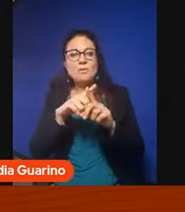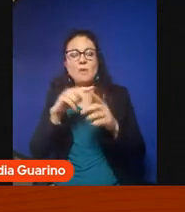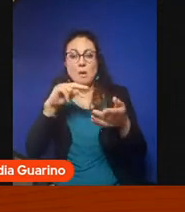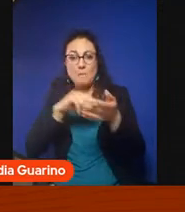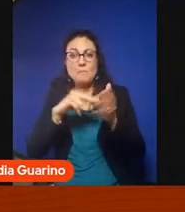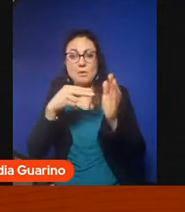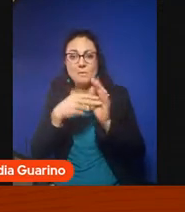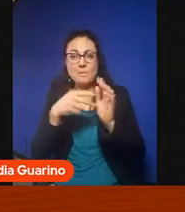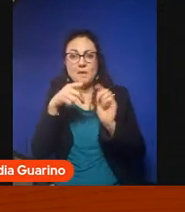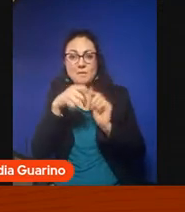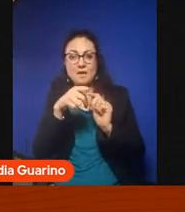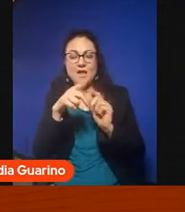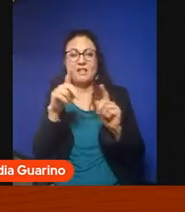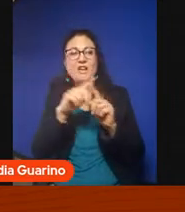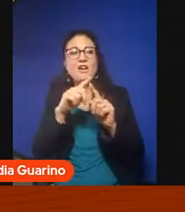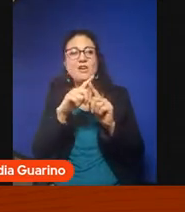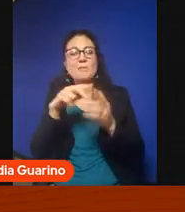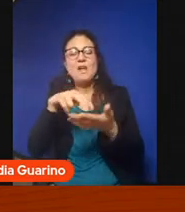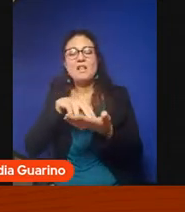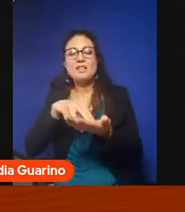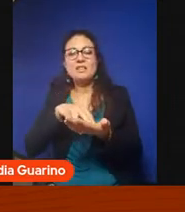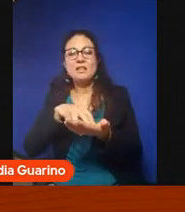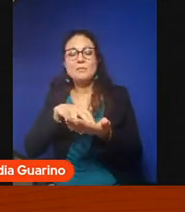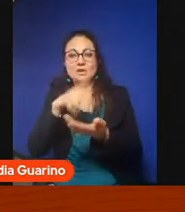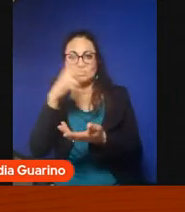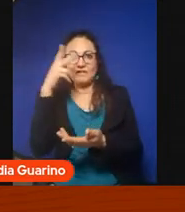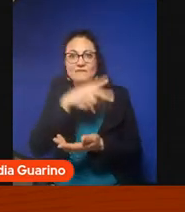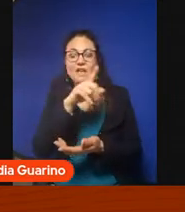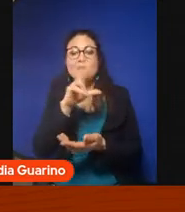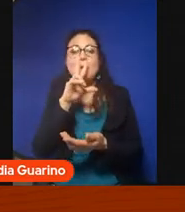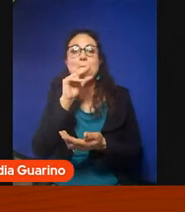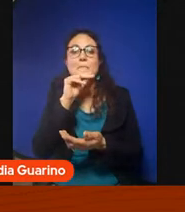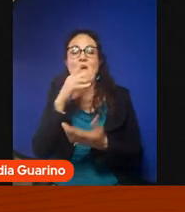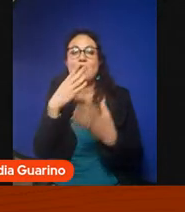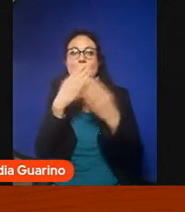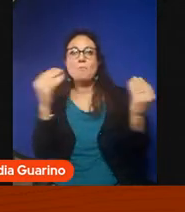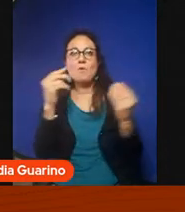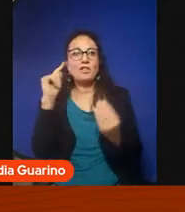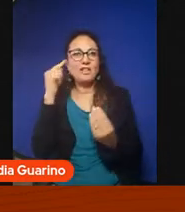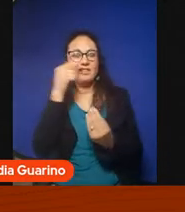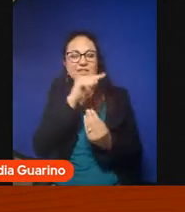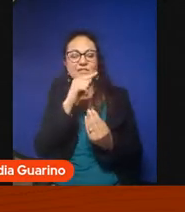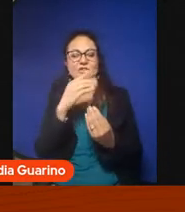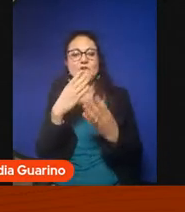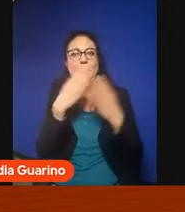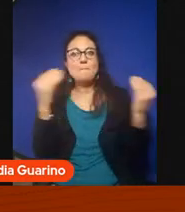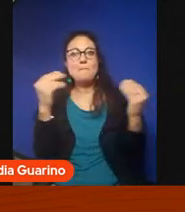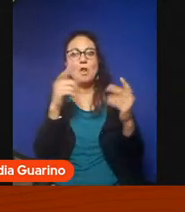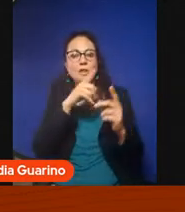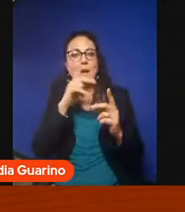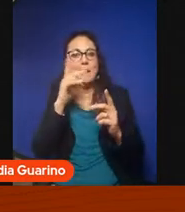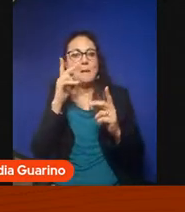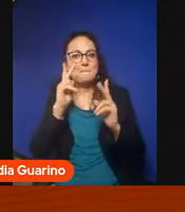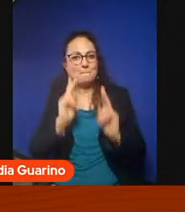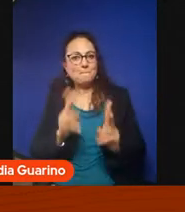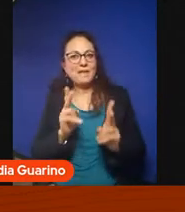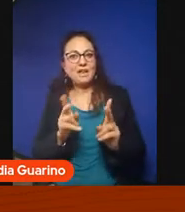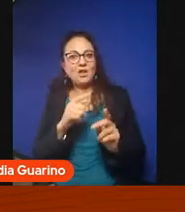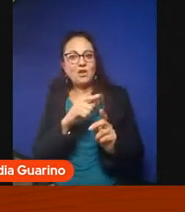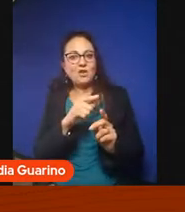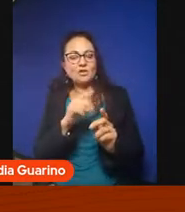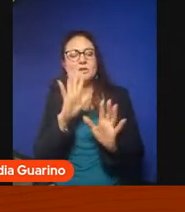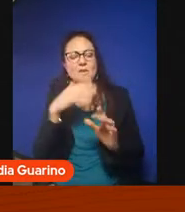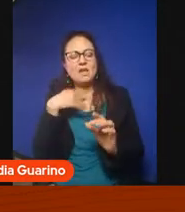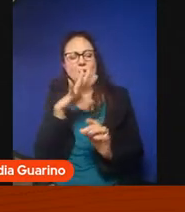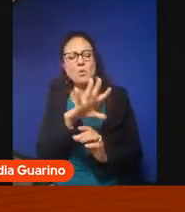la parola vulnerabilità è appunto una parola pericolosa, difficile, non so se la uso correttamente o no, la userò,